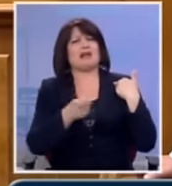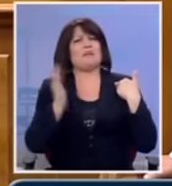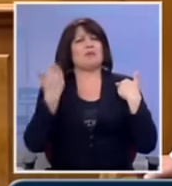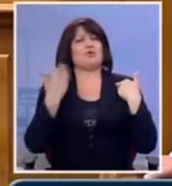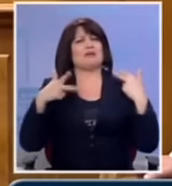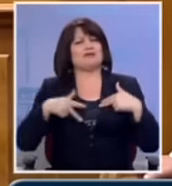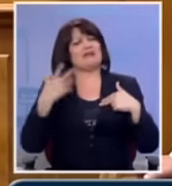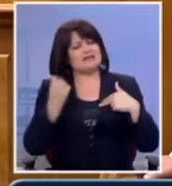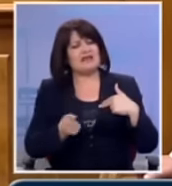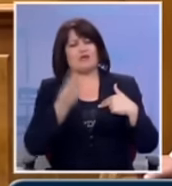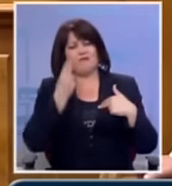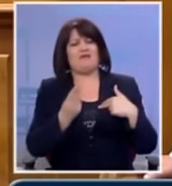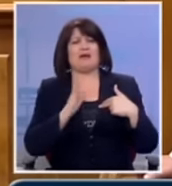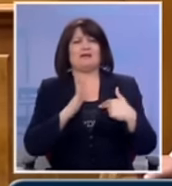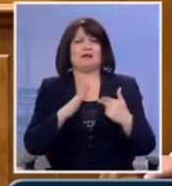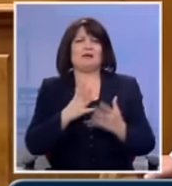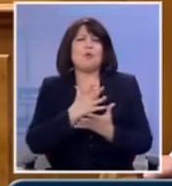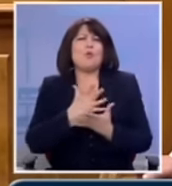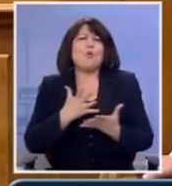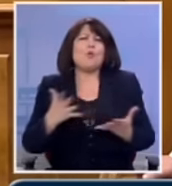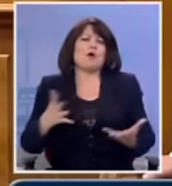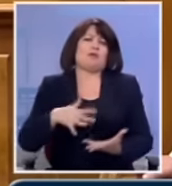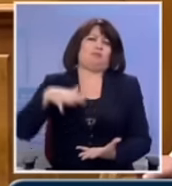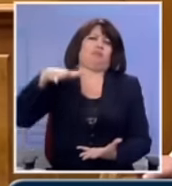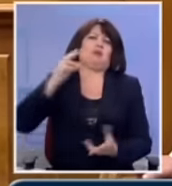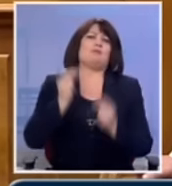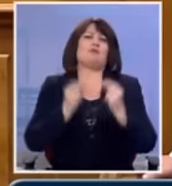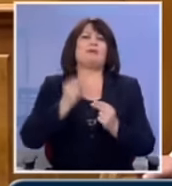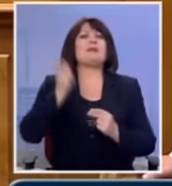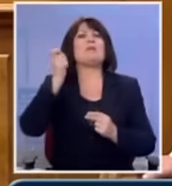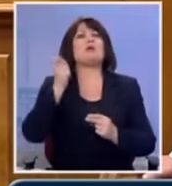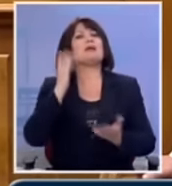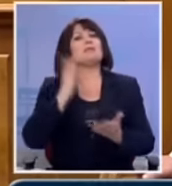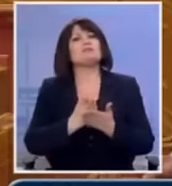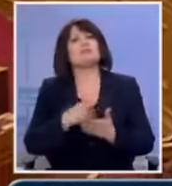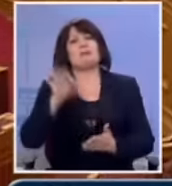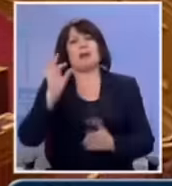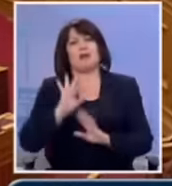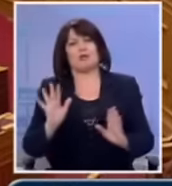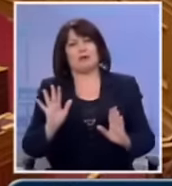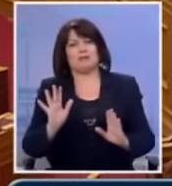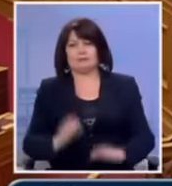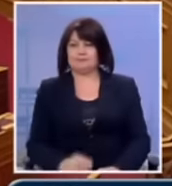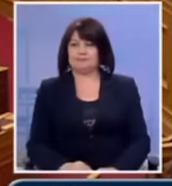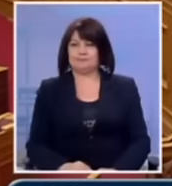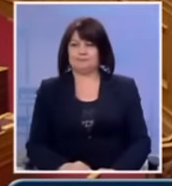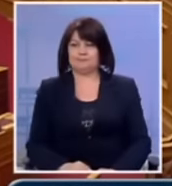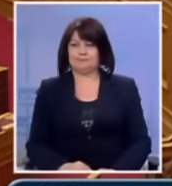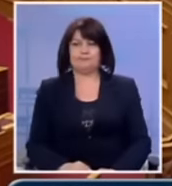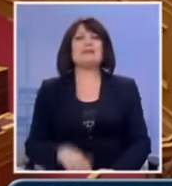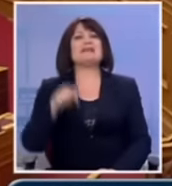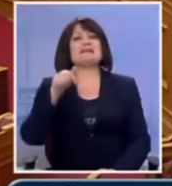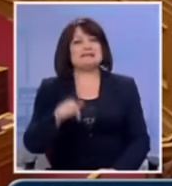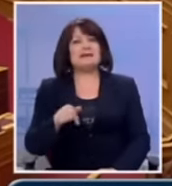κυβερνήσεων που συσσόρευσαν τόσα προβλήματα με τις πολιτικές τους επιλογές και που καθιστούν σήμερα